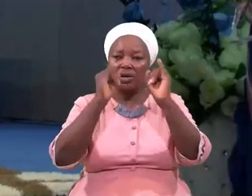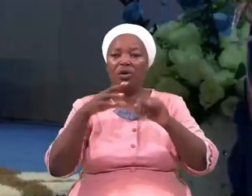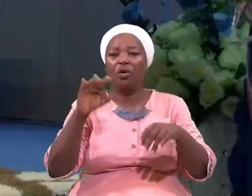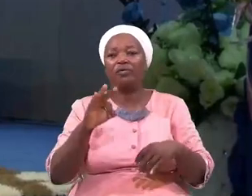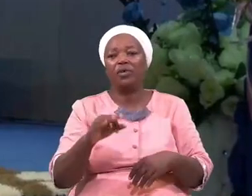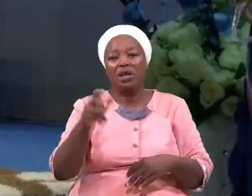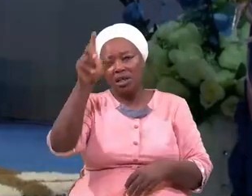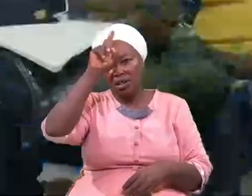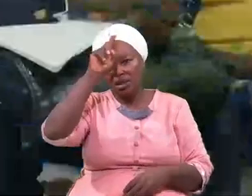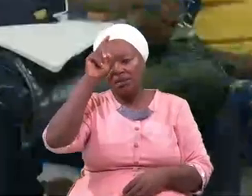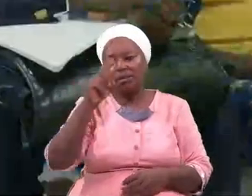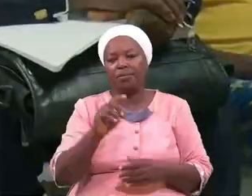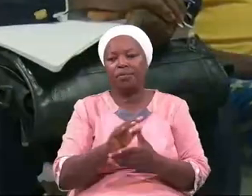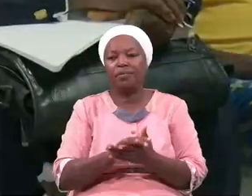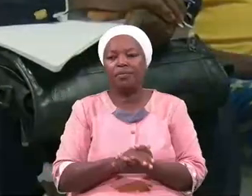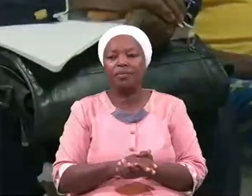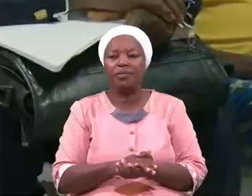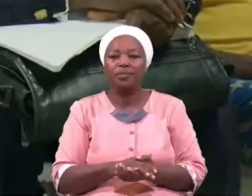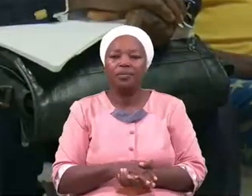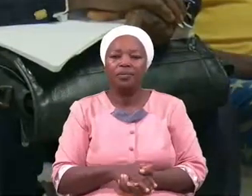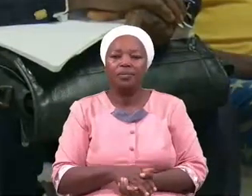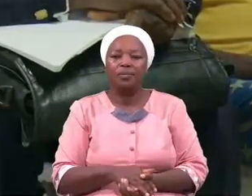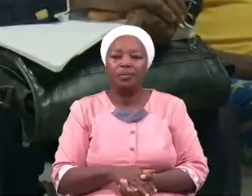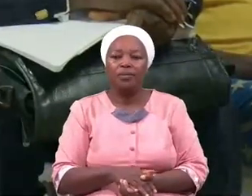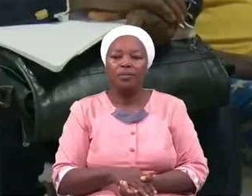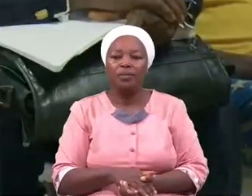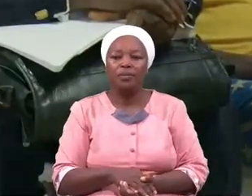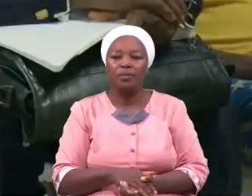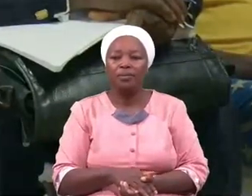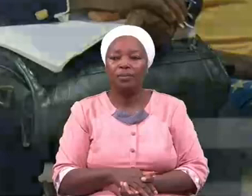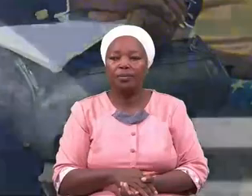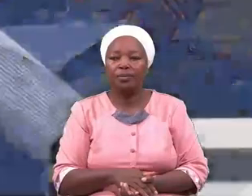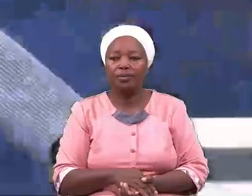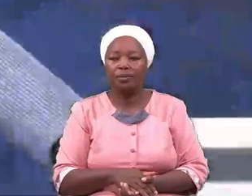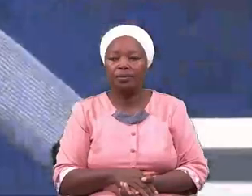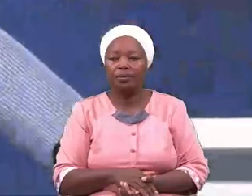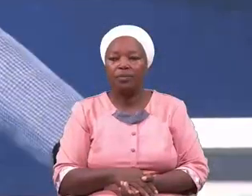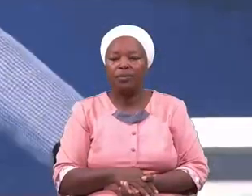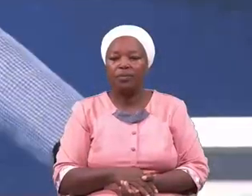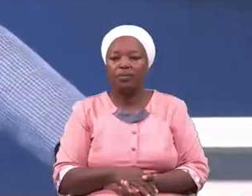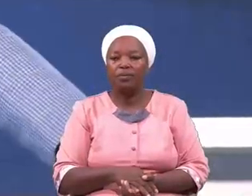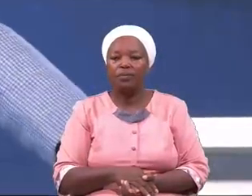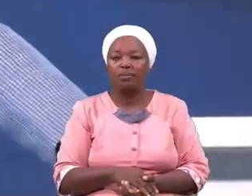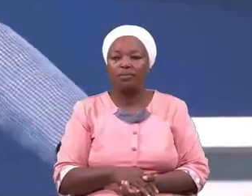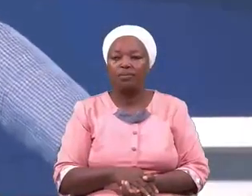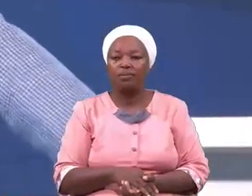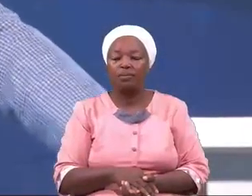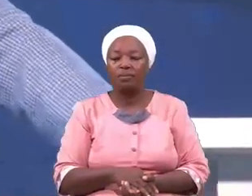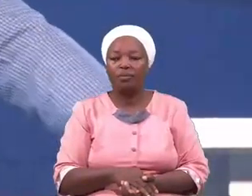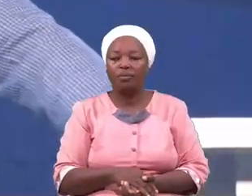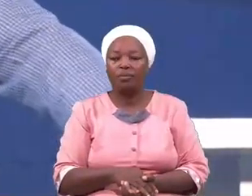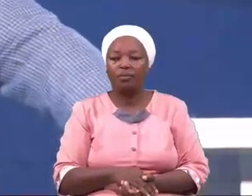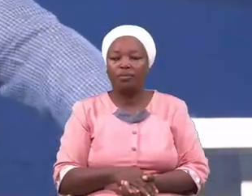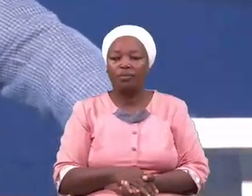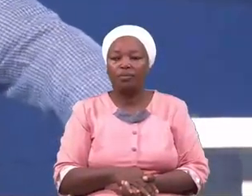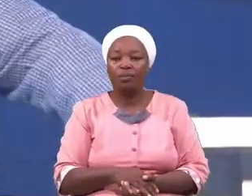Si un Israélite garde un dieu d'Égypte dans sa maison et se prosterne devant ce dieu-là, il ne sera pas épargné parce